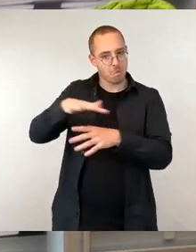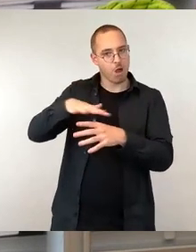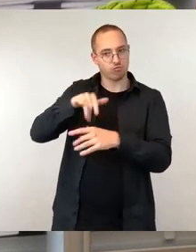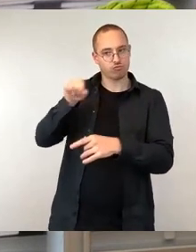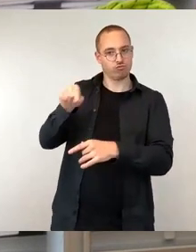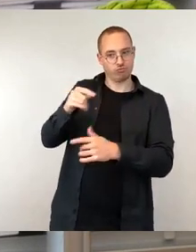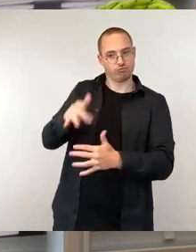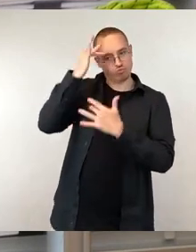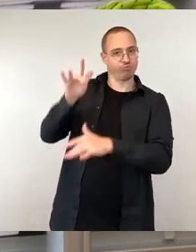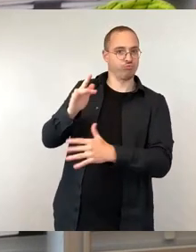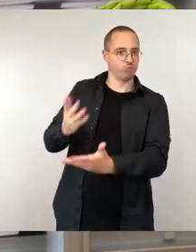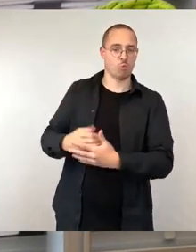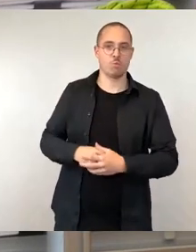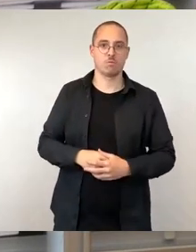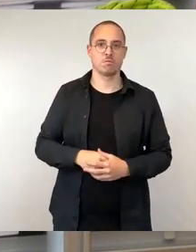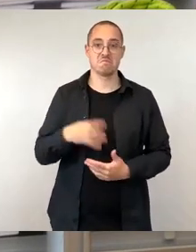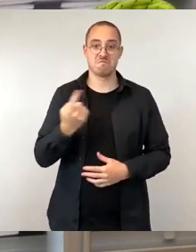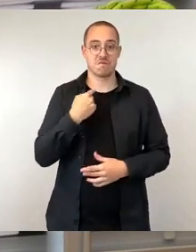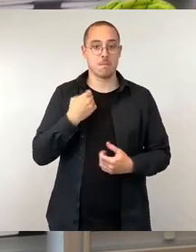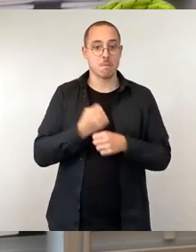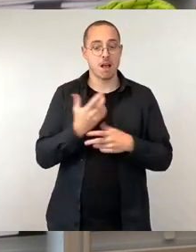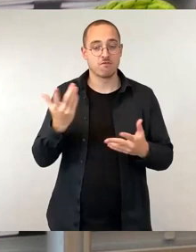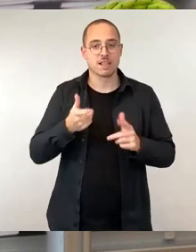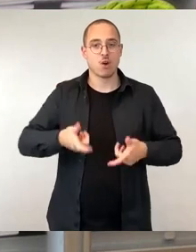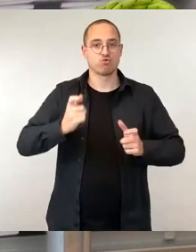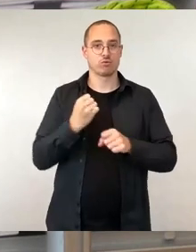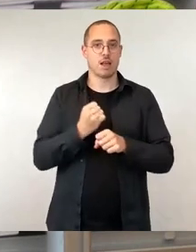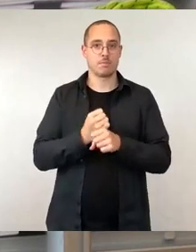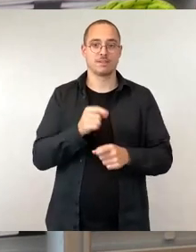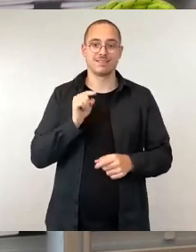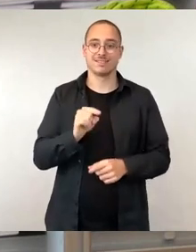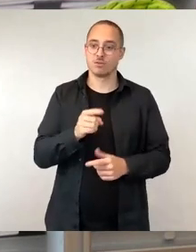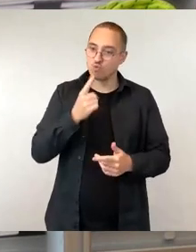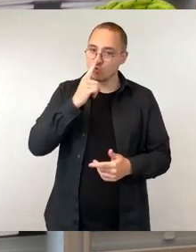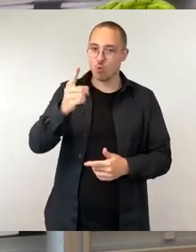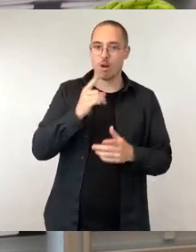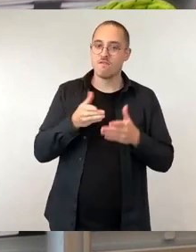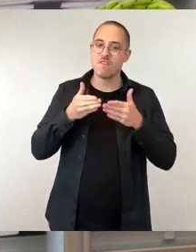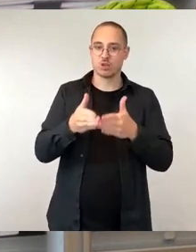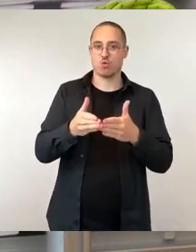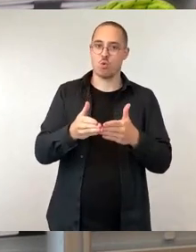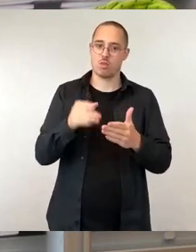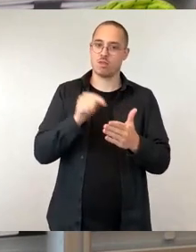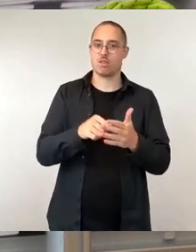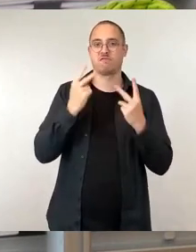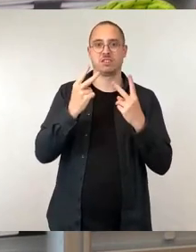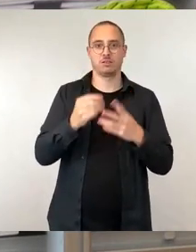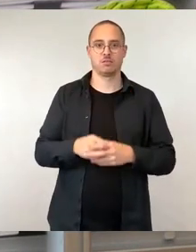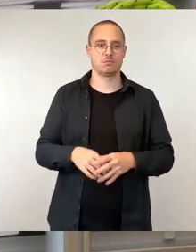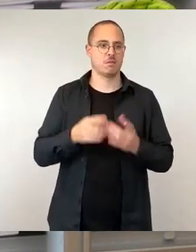wir gewählte Stadträte, und dort zählen nur die Fraktionen. Nie, was Sie sich einbilden von irgendwelchen Fraktionen oder